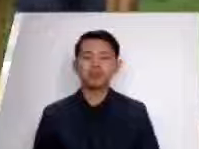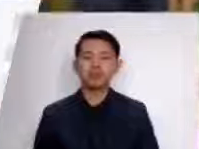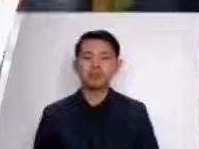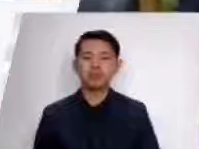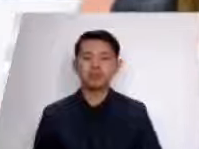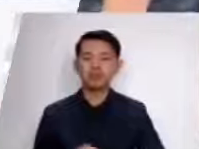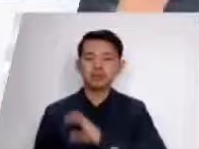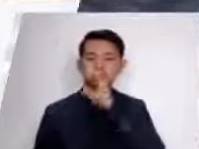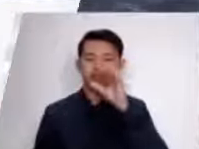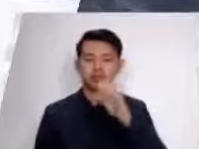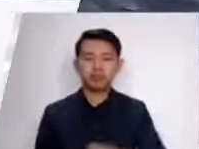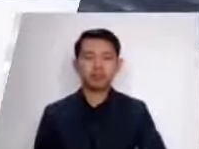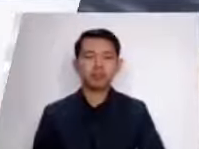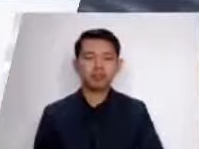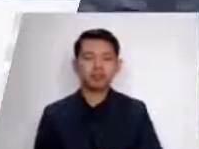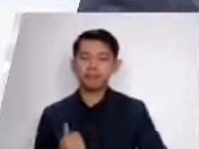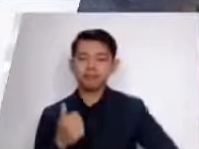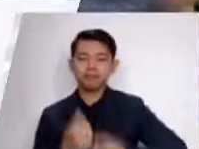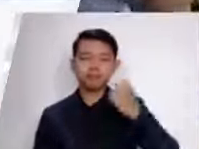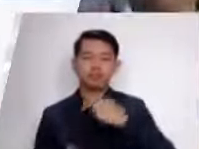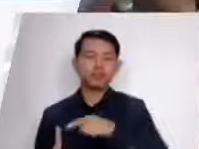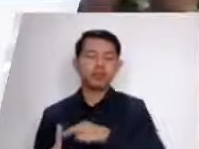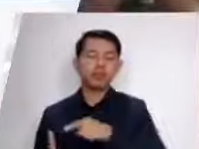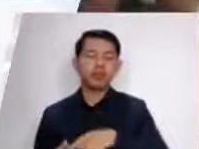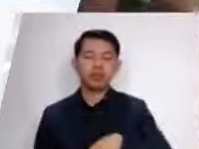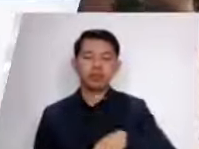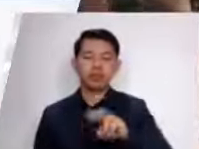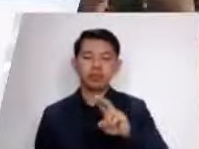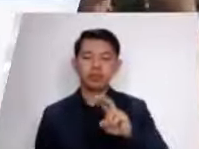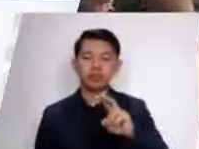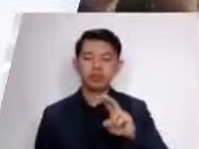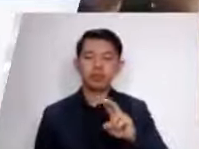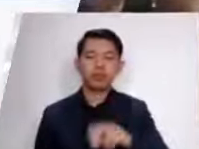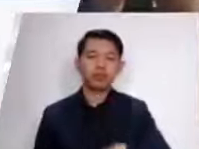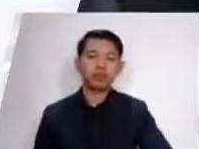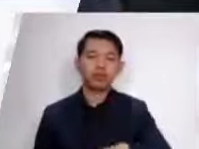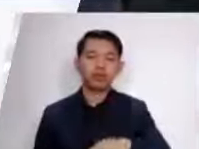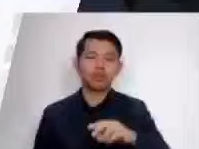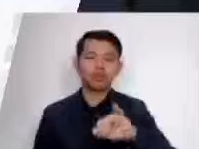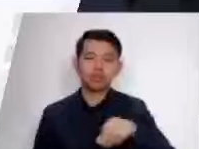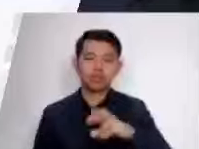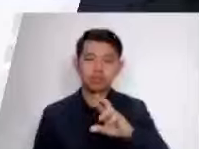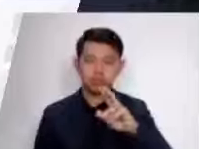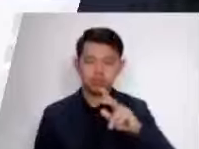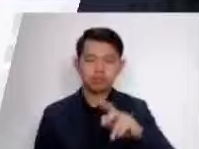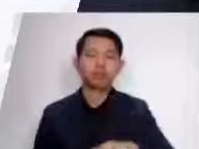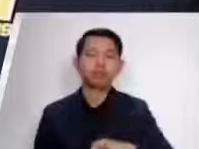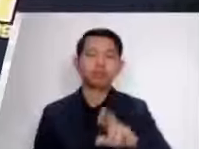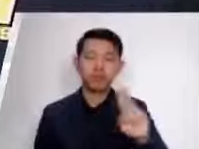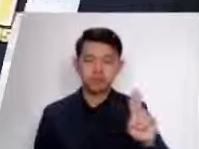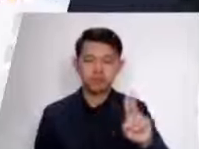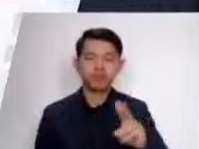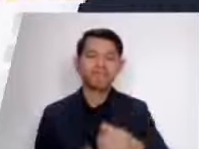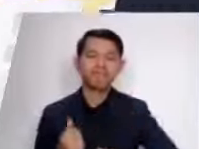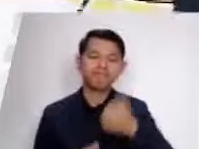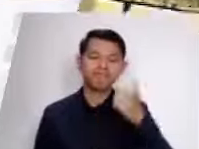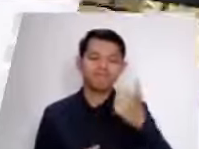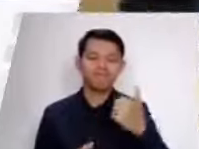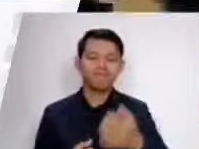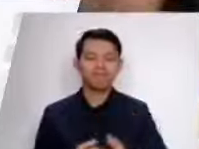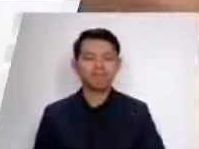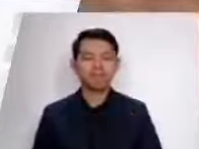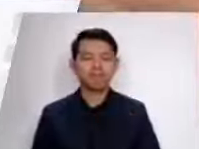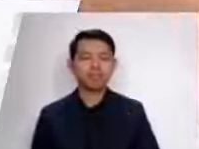ng Jose Rizal University matapos makakuha ng 826.55 points. Second place naman ang